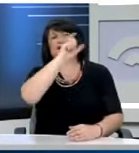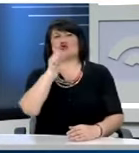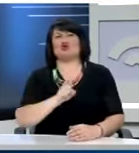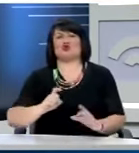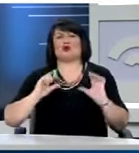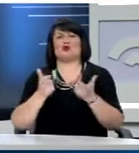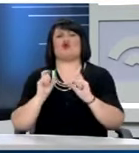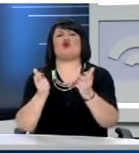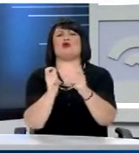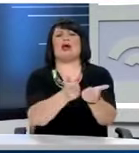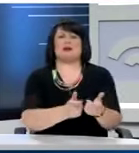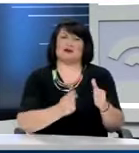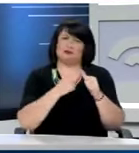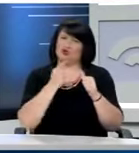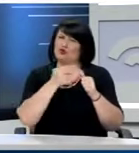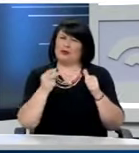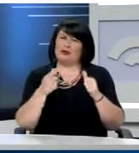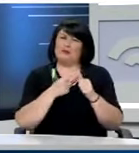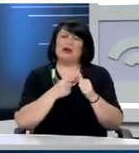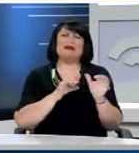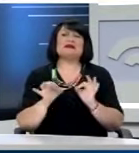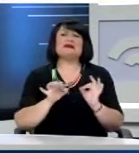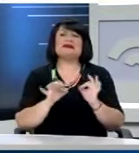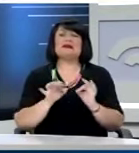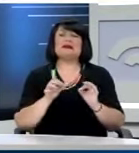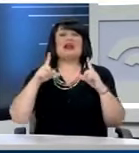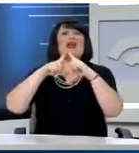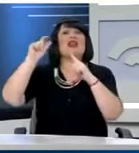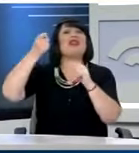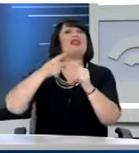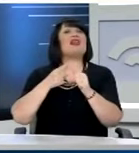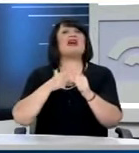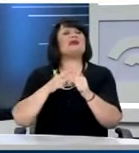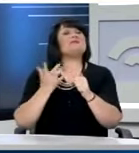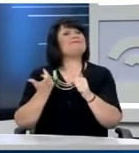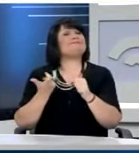ελληνικής οικογένειας. Το πρώτο είναι, τι ακριβώς σχεδιάζεται με τη ΔΕΗ.